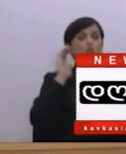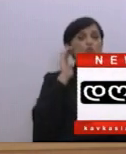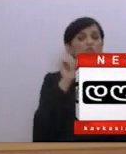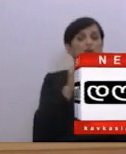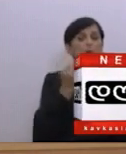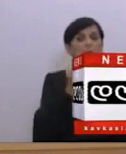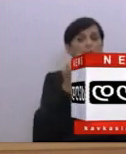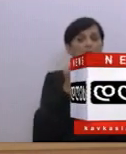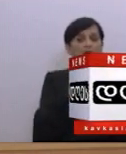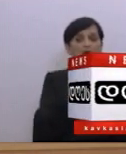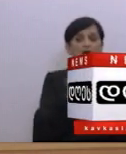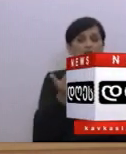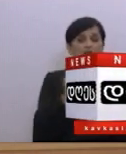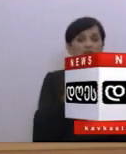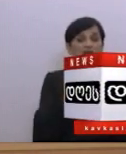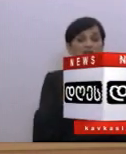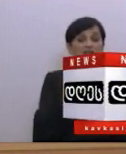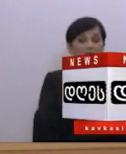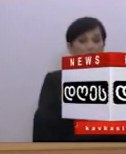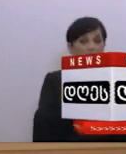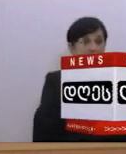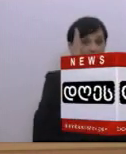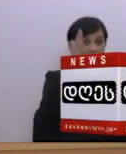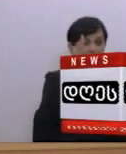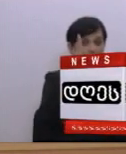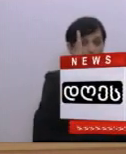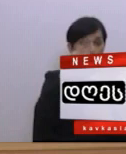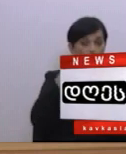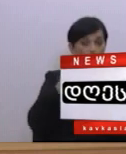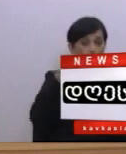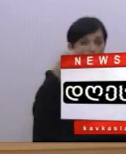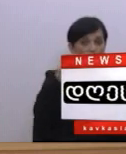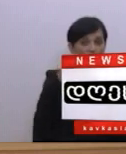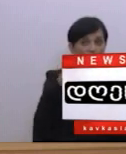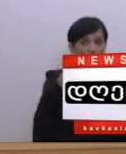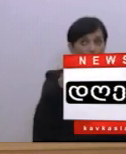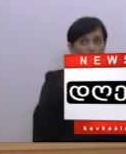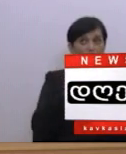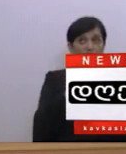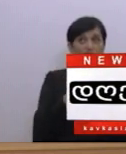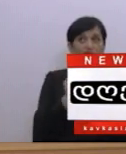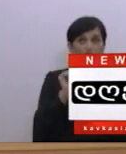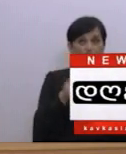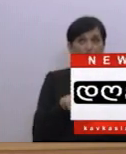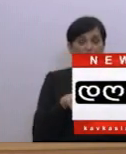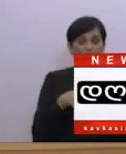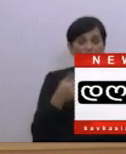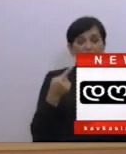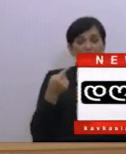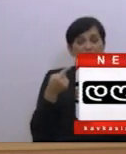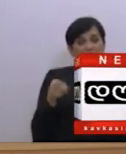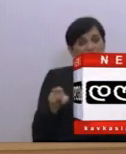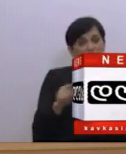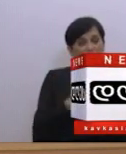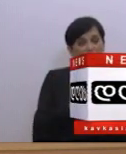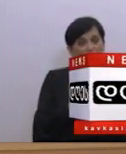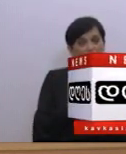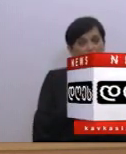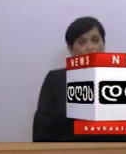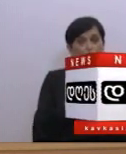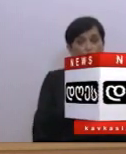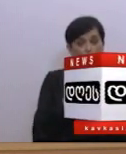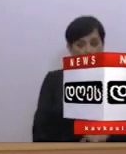მაინტერესებს, რის გაკეთებას აპირებთ მათ შორის მომავალში და რა შეიძლებოდა სხვანაირად გაკეთებულიყო, რომ